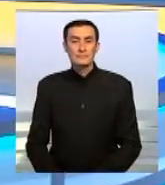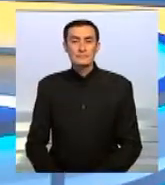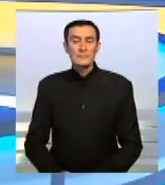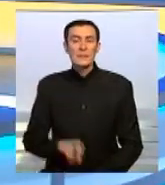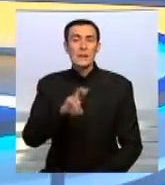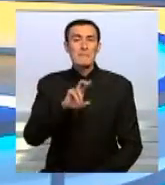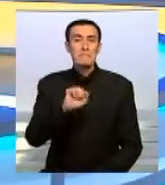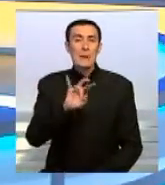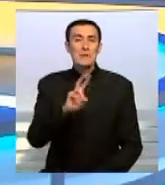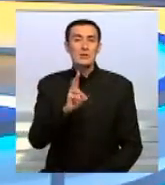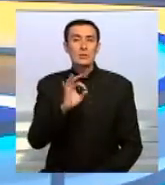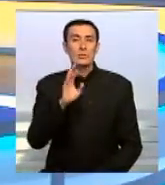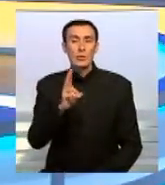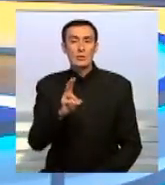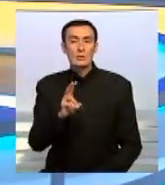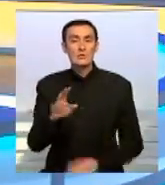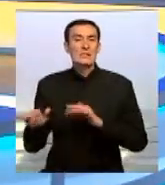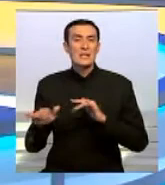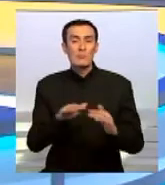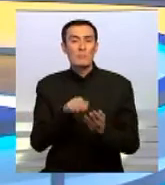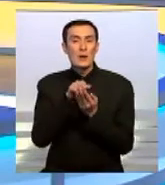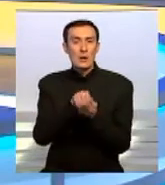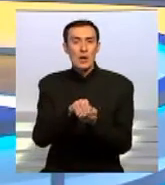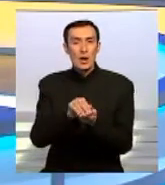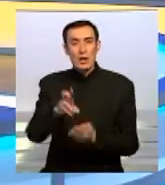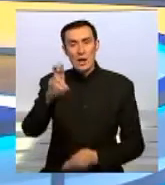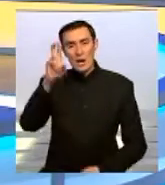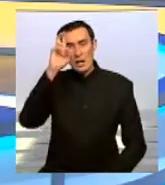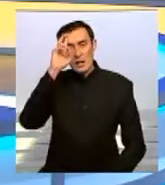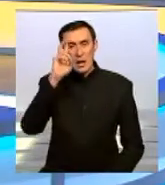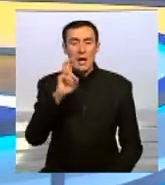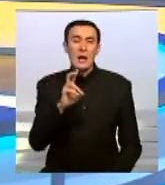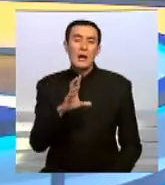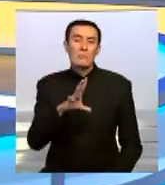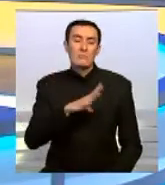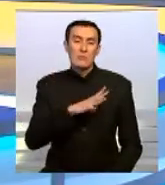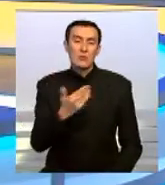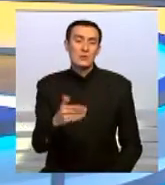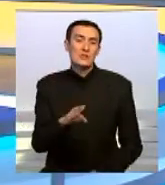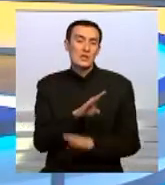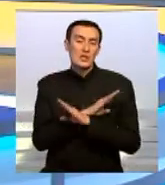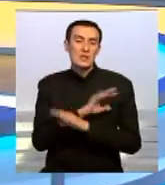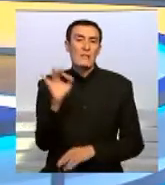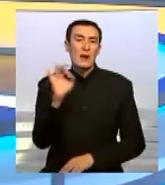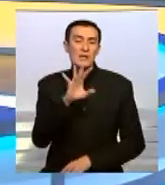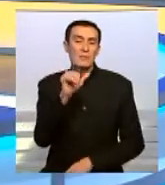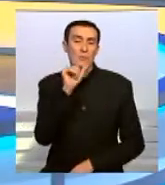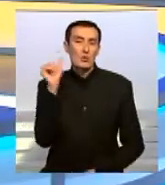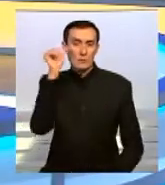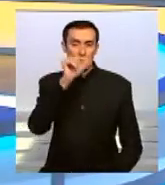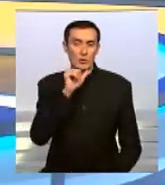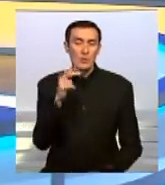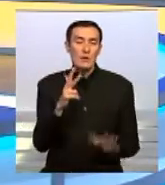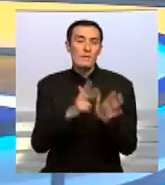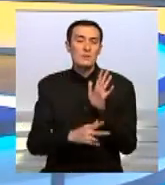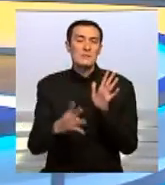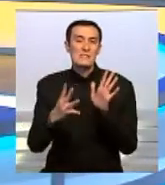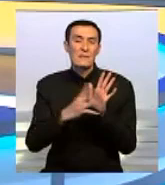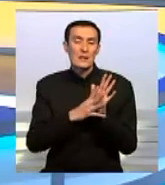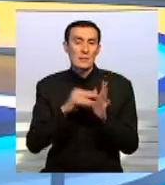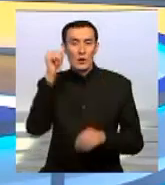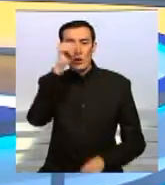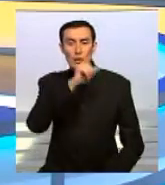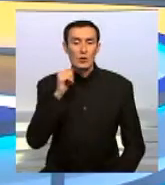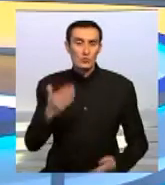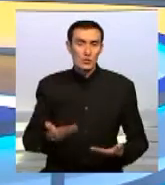В Бангкоке проходит церемония похорон короля Пхумипона Адульядета. Он скончался в октябре прошлого года на